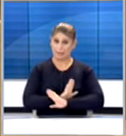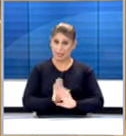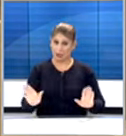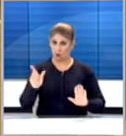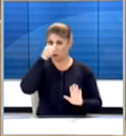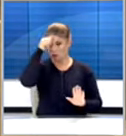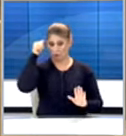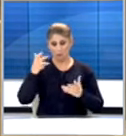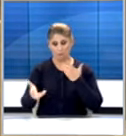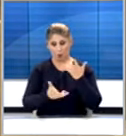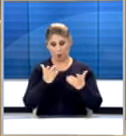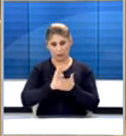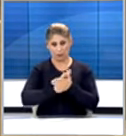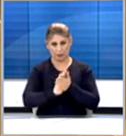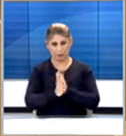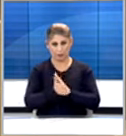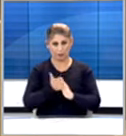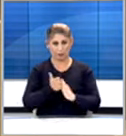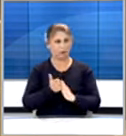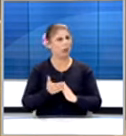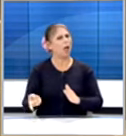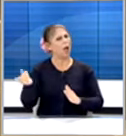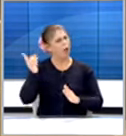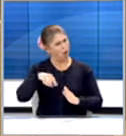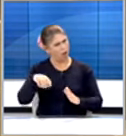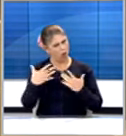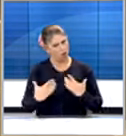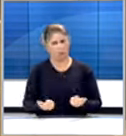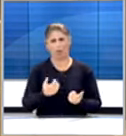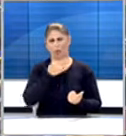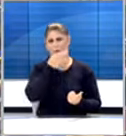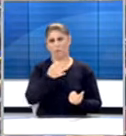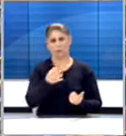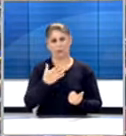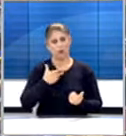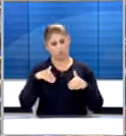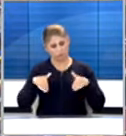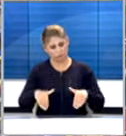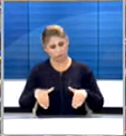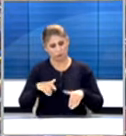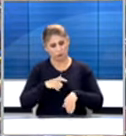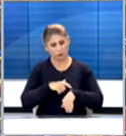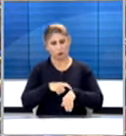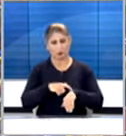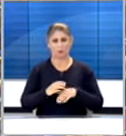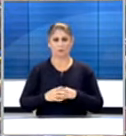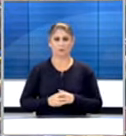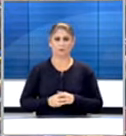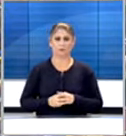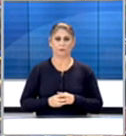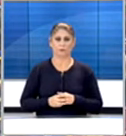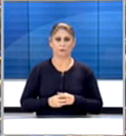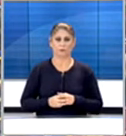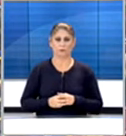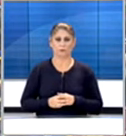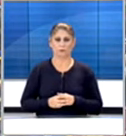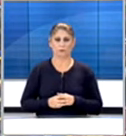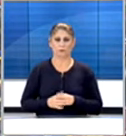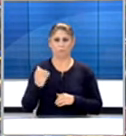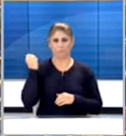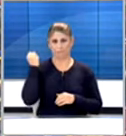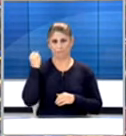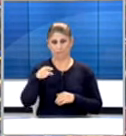πυρκαγιές, έχω να πω και άλλες, αλλά θα σεβαστώ το χρόνο και για τη Σέρφο και για άλλα. Αλλά ας